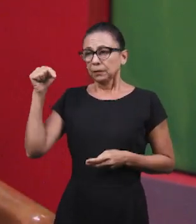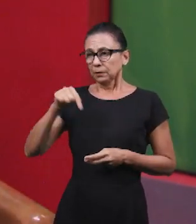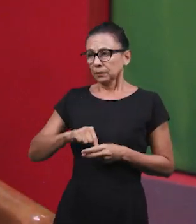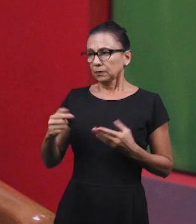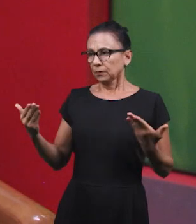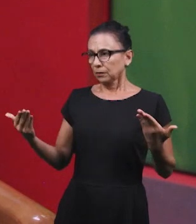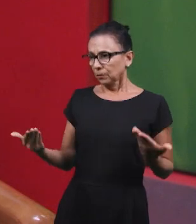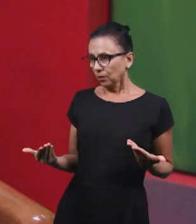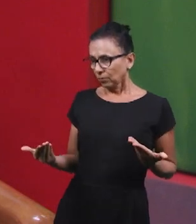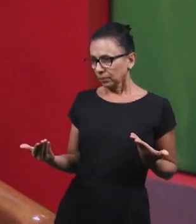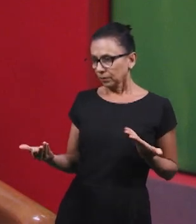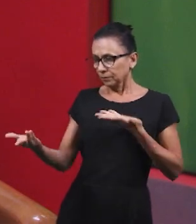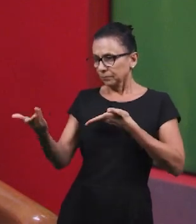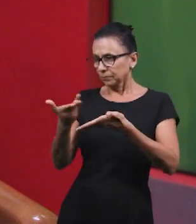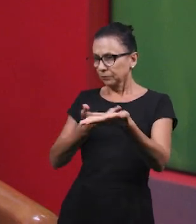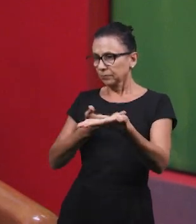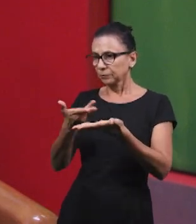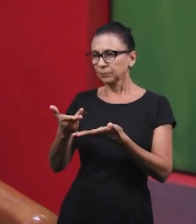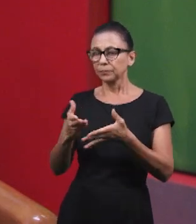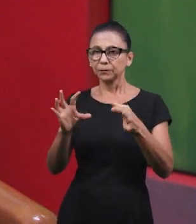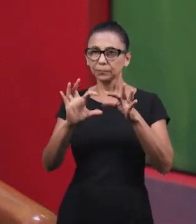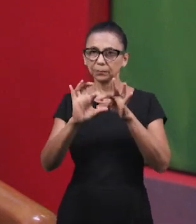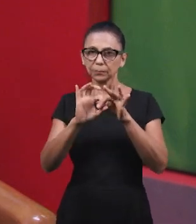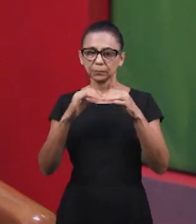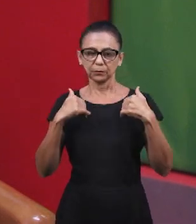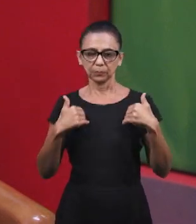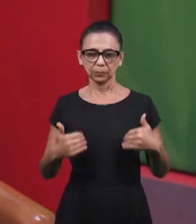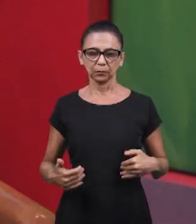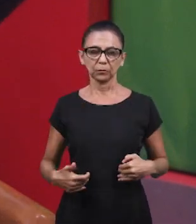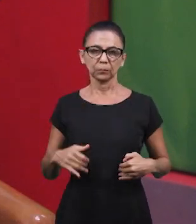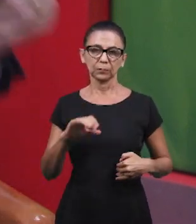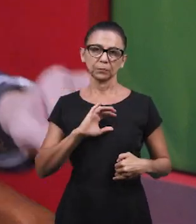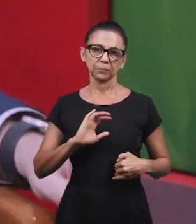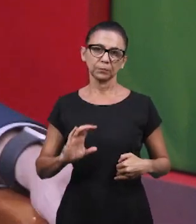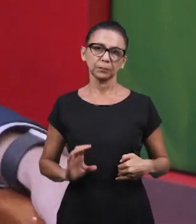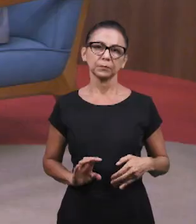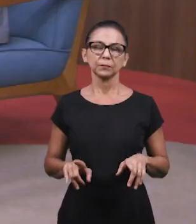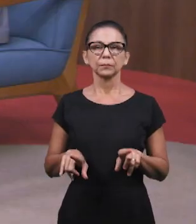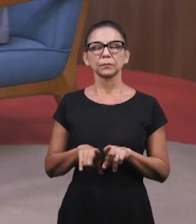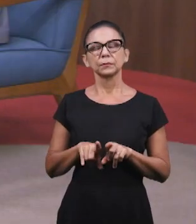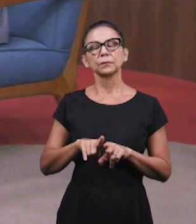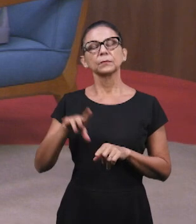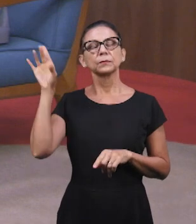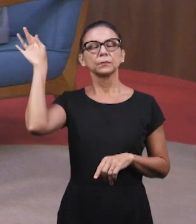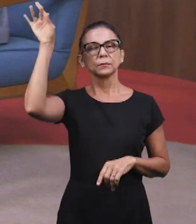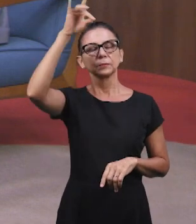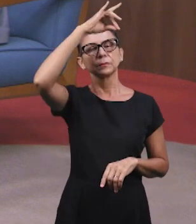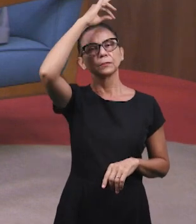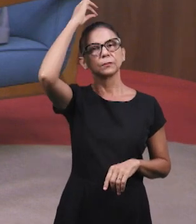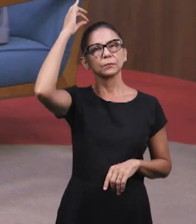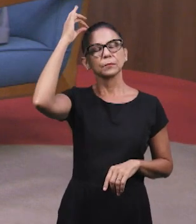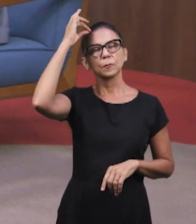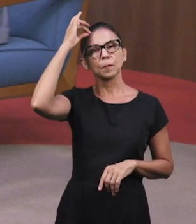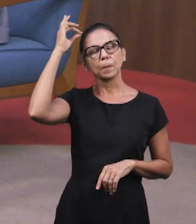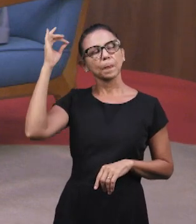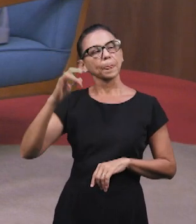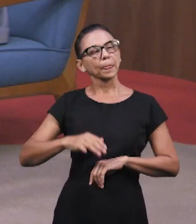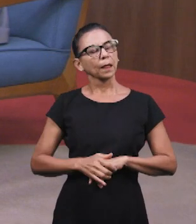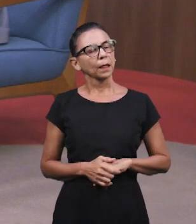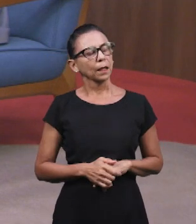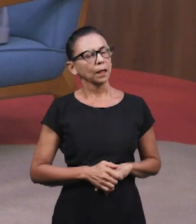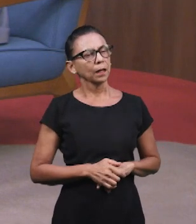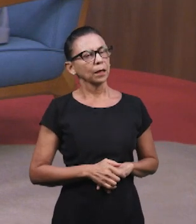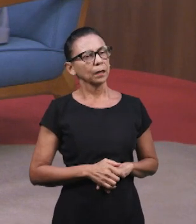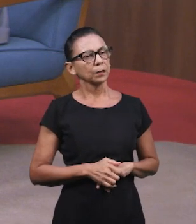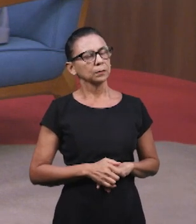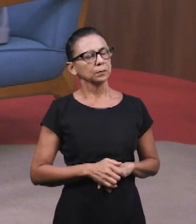corps et avec le Saint-Esprit. Le peuple d'Israël, à marge du fleuve Jourdain, et